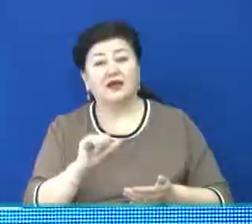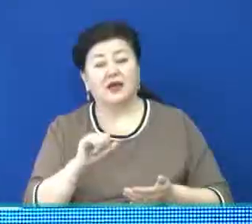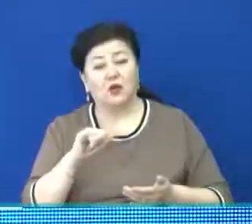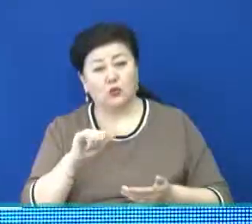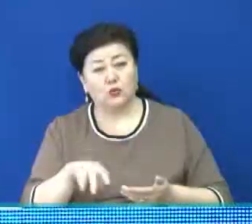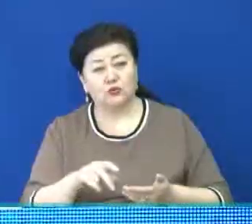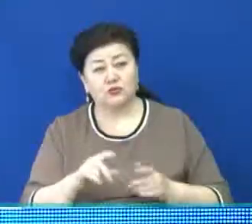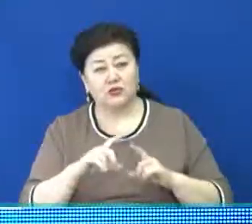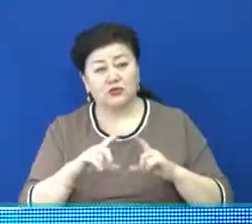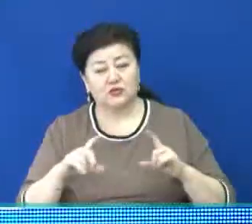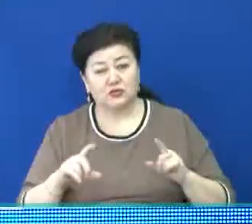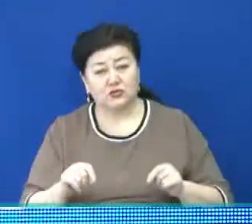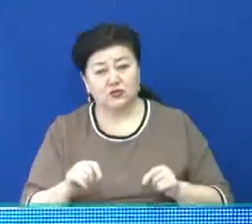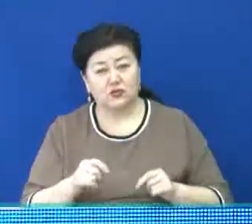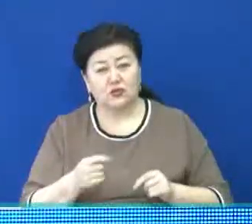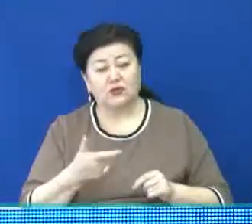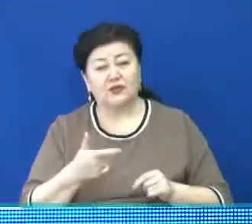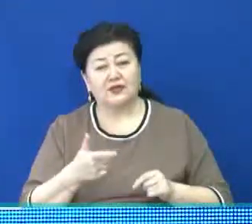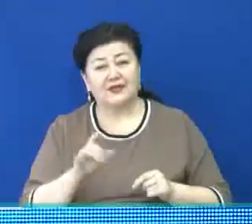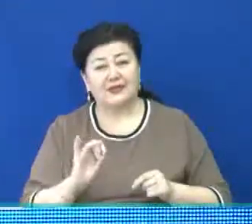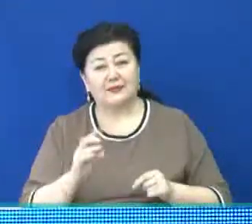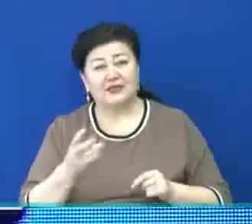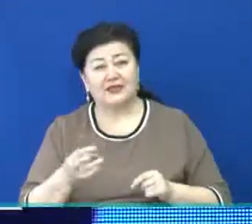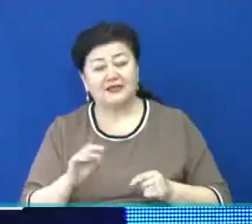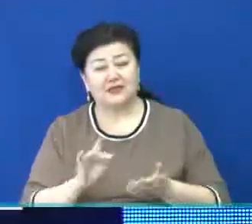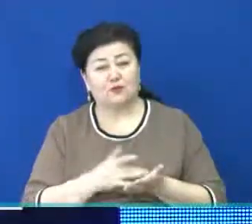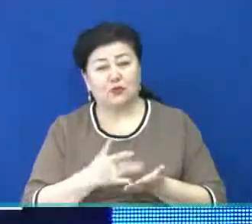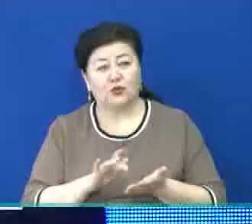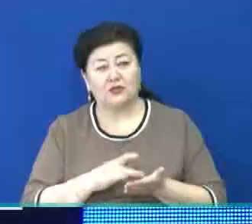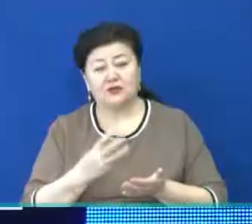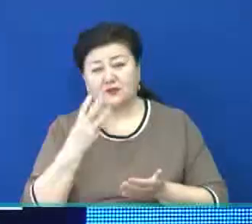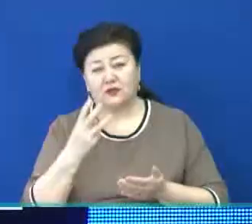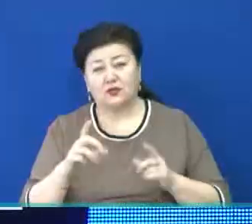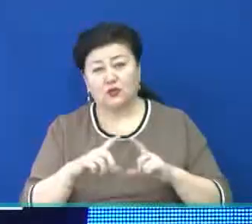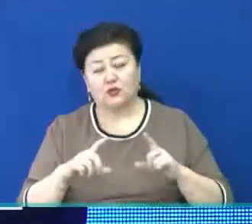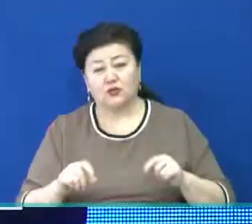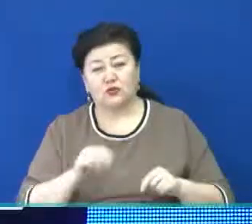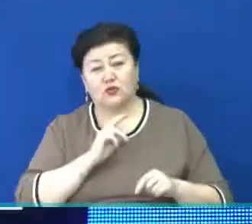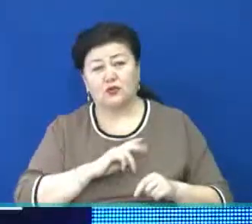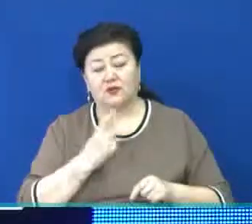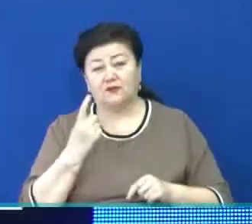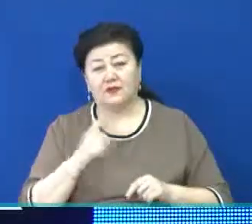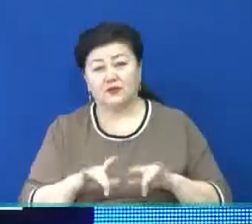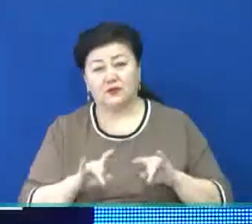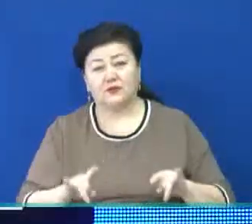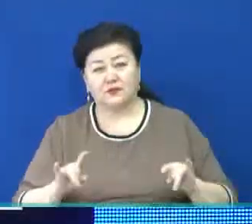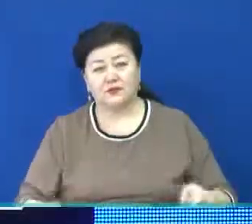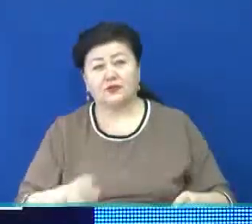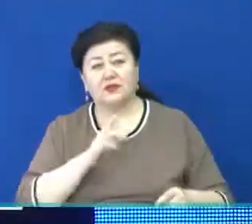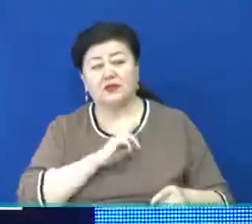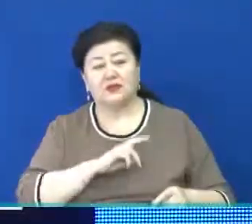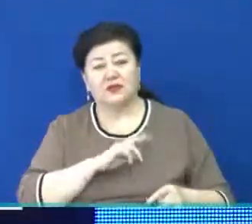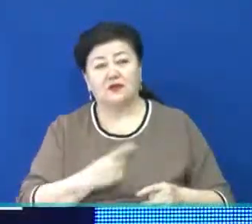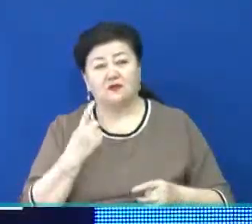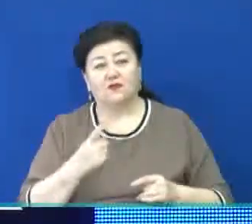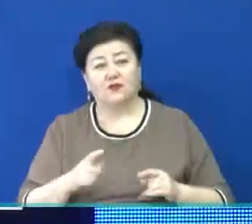района. Абай ауданында орналасқан гимназияның бухгалтері 3 мектепте және 1 балабақшада қатар жұмыс істеген.